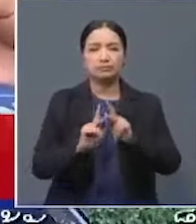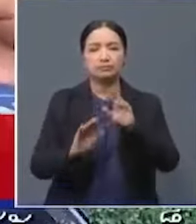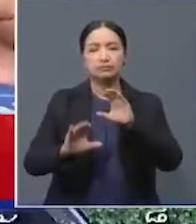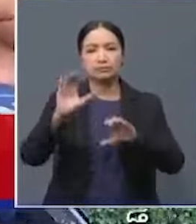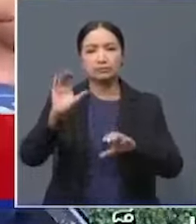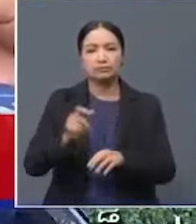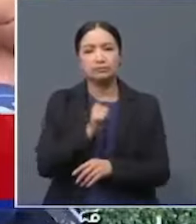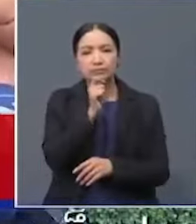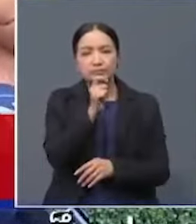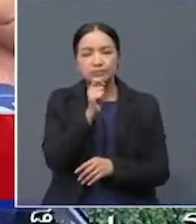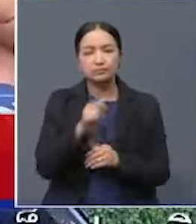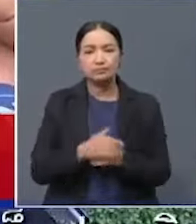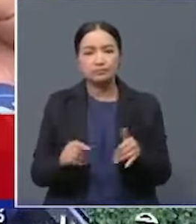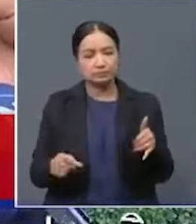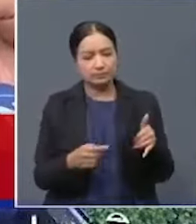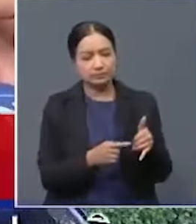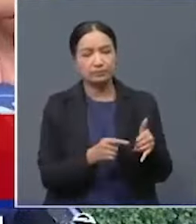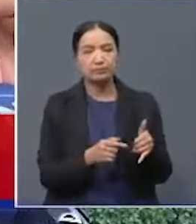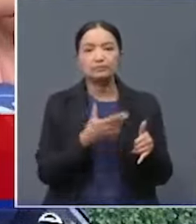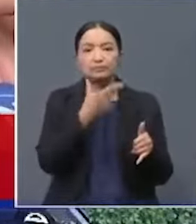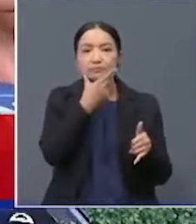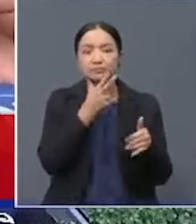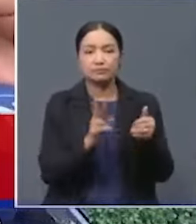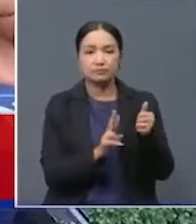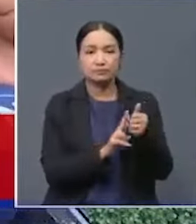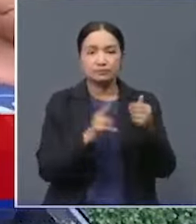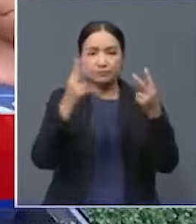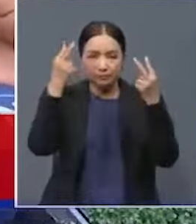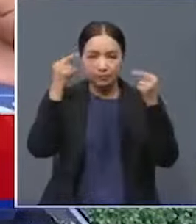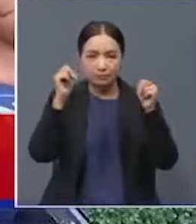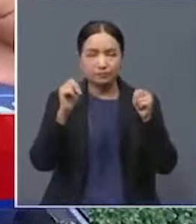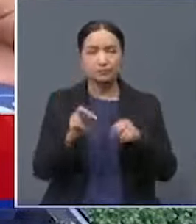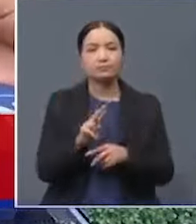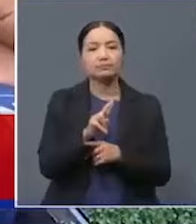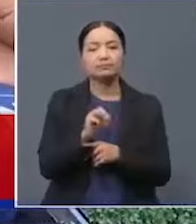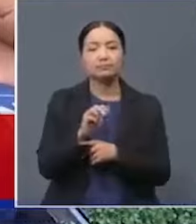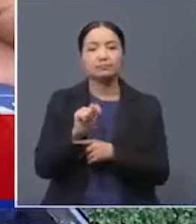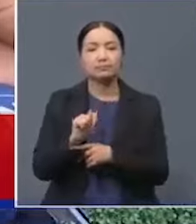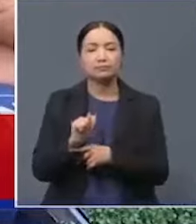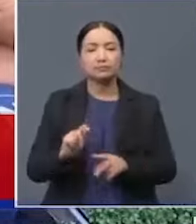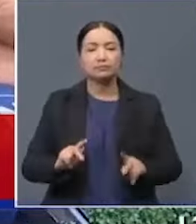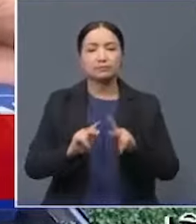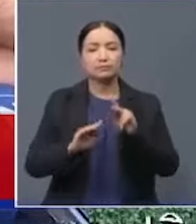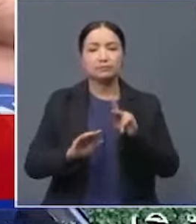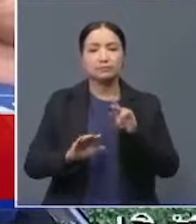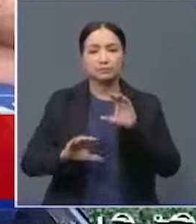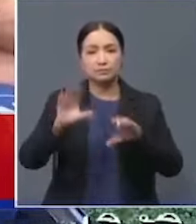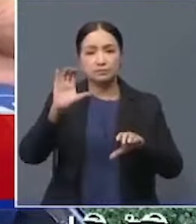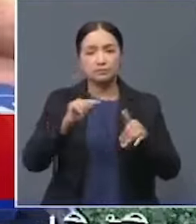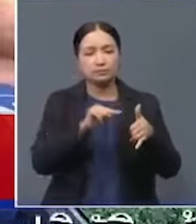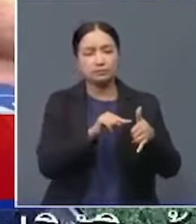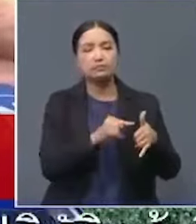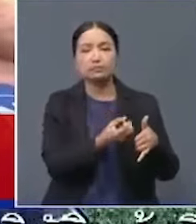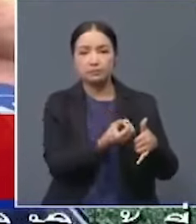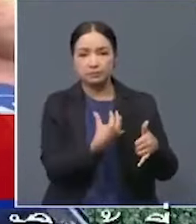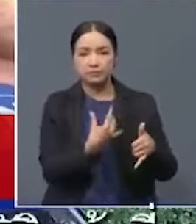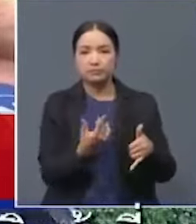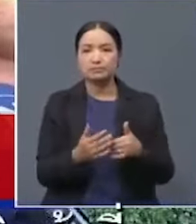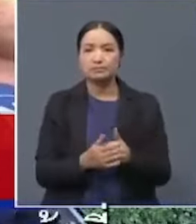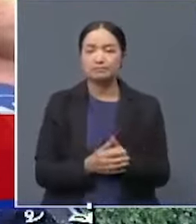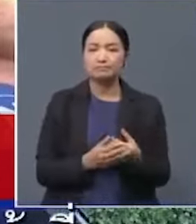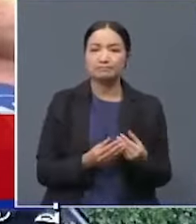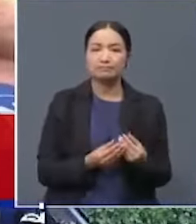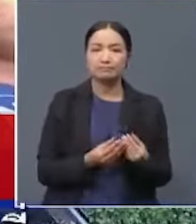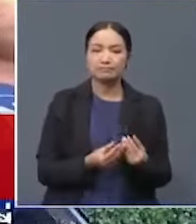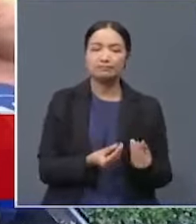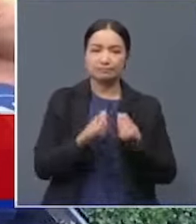ทยให้สัมภาษณ์ถึงกรณีที่นายอนุทินชาญวีรกูลรองนายกรัฐมนตรีและรัฐมนตรีว่าการกระทรวงมหาดไทยระบุว่าในเบื้องต้นจะมอบหม